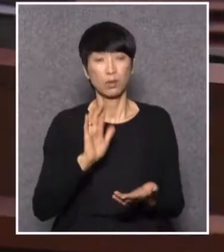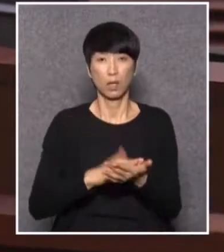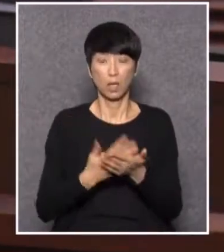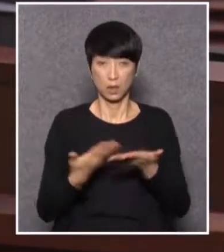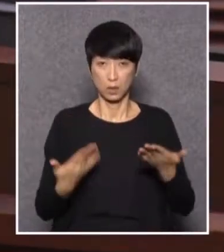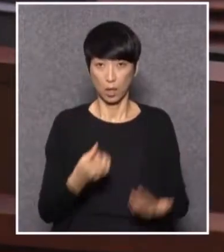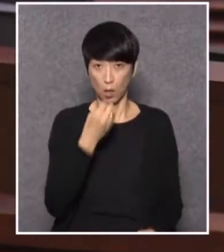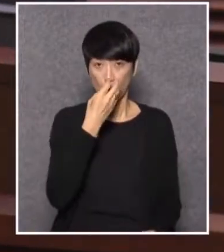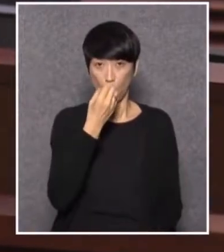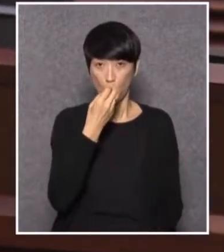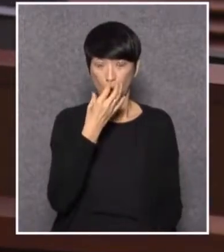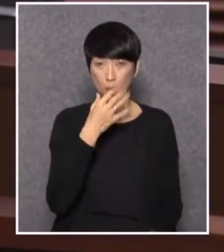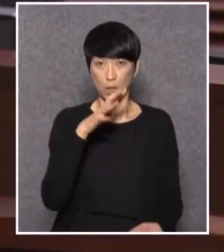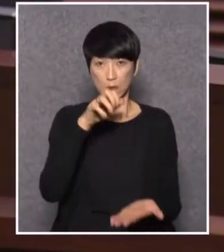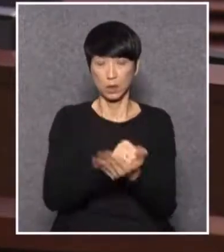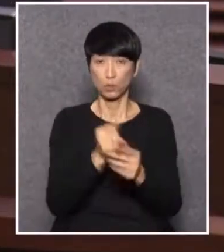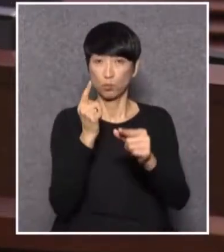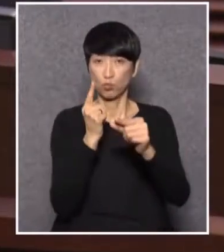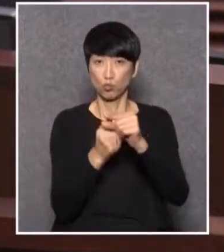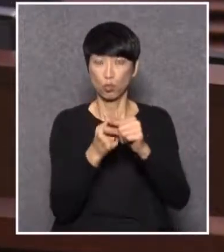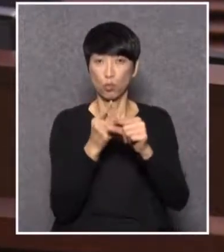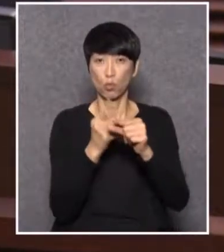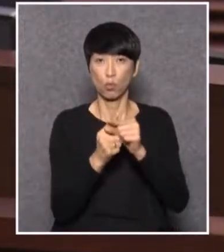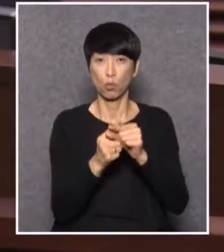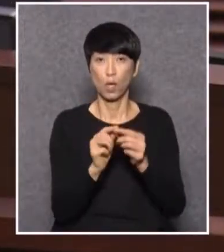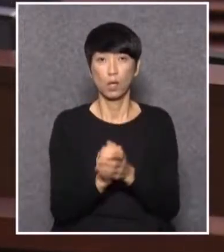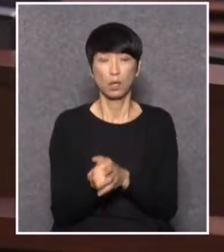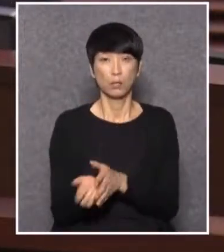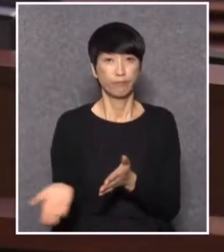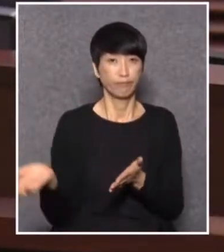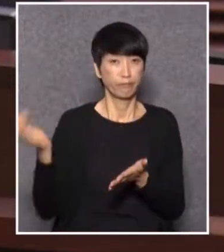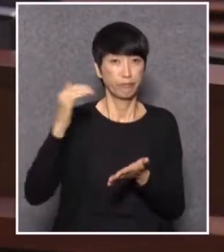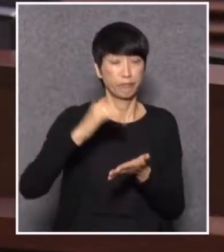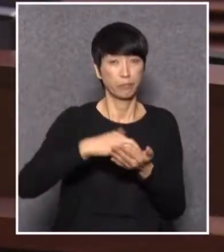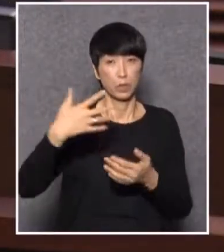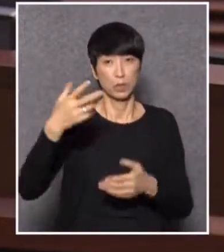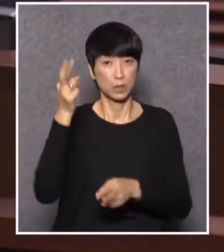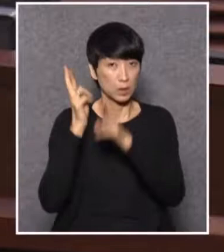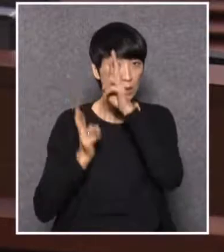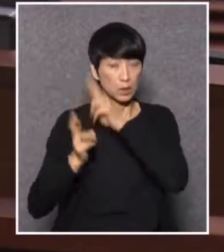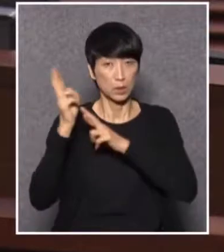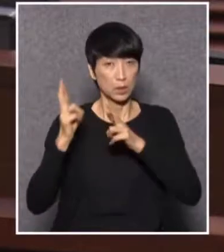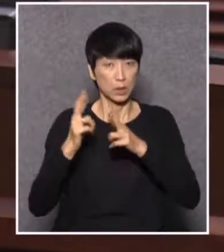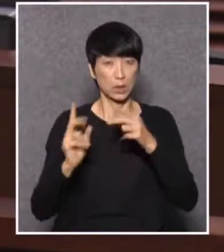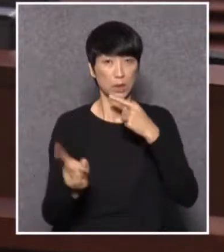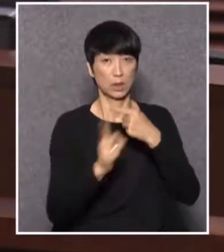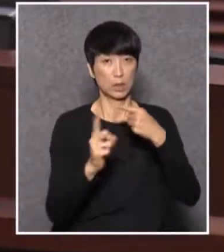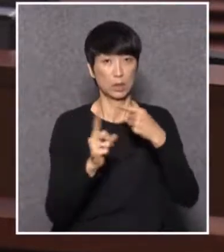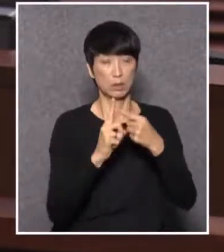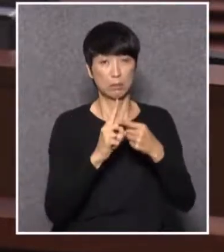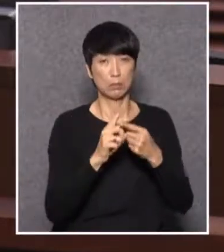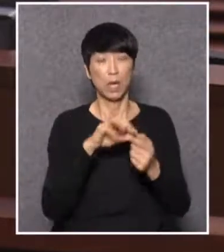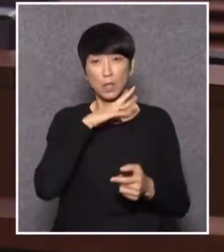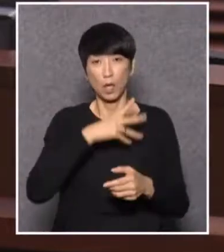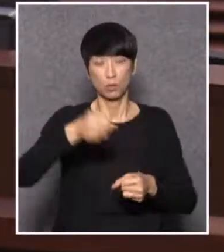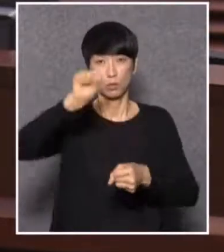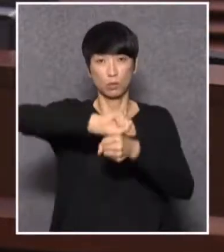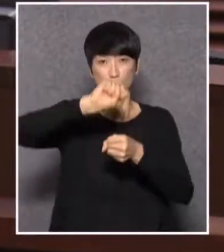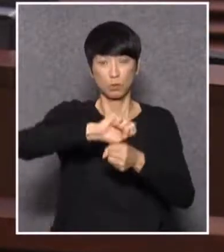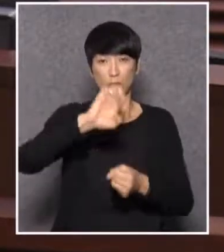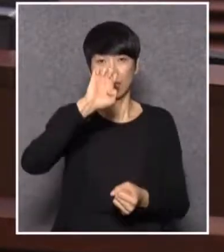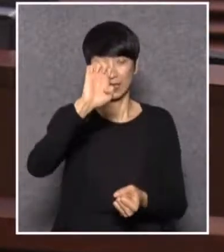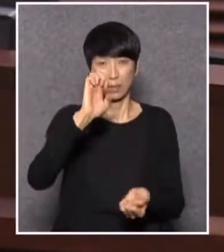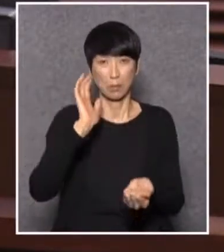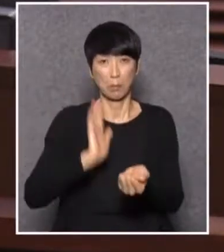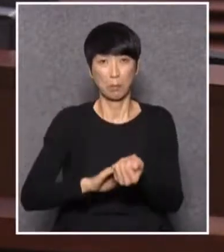港正處呢個佔中嘅一個有史以嚟最大一次嘅政治嘅危機之中。如果再加埋有伊波拉嘅傳入咧，